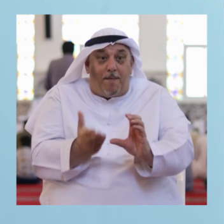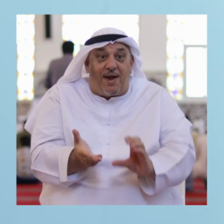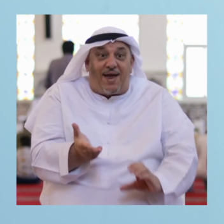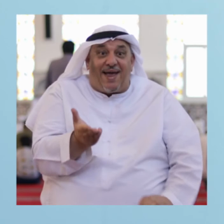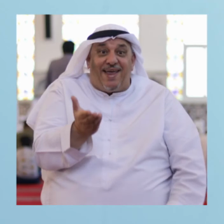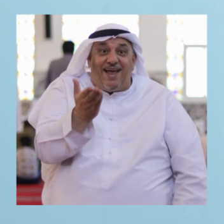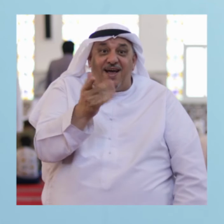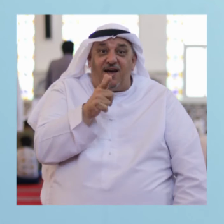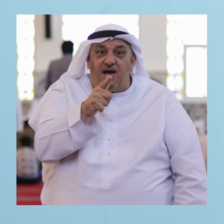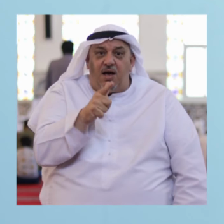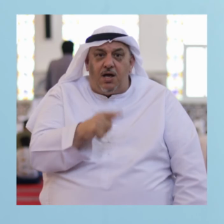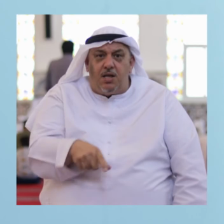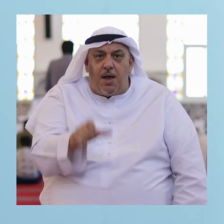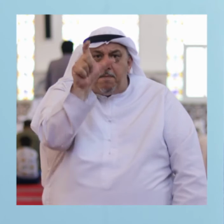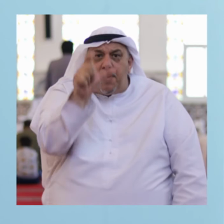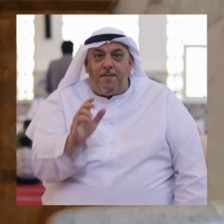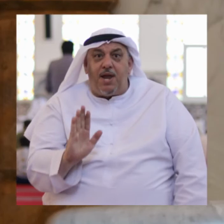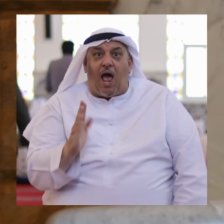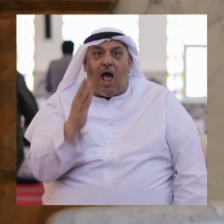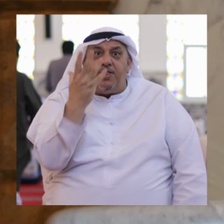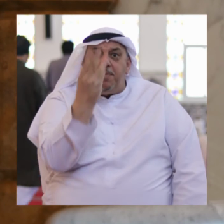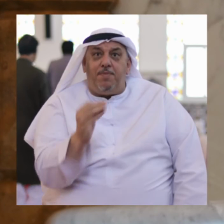يا ابن ادم